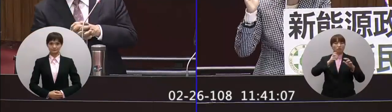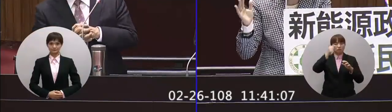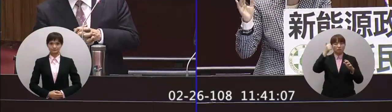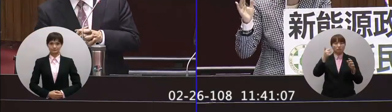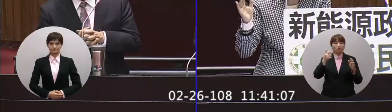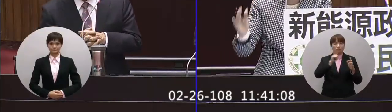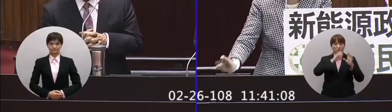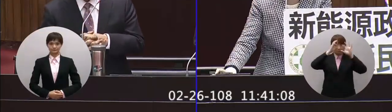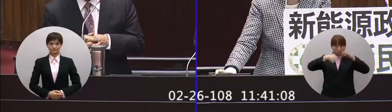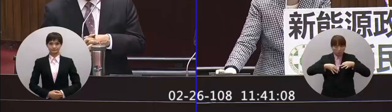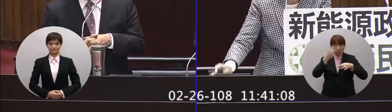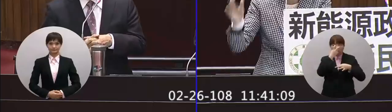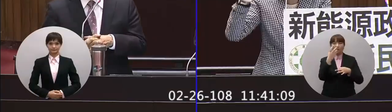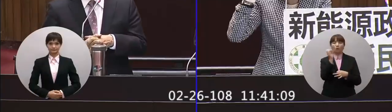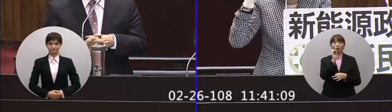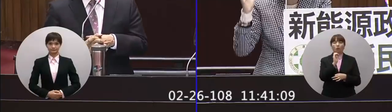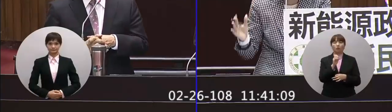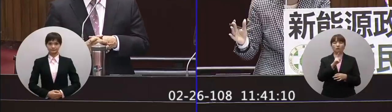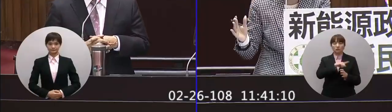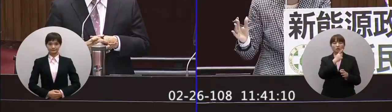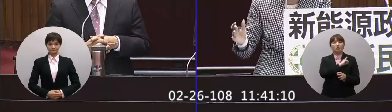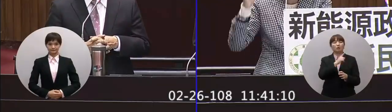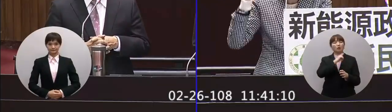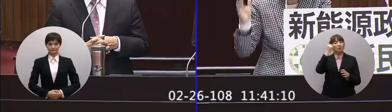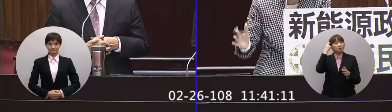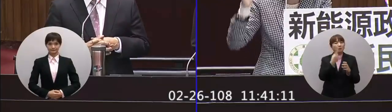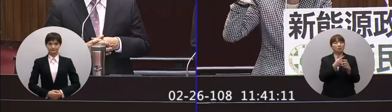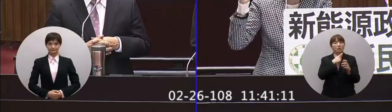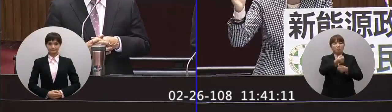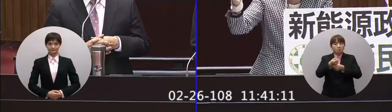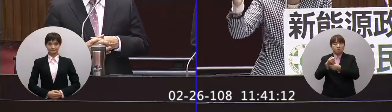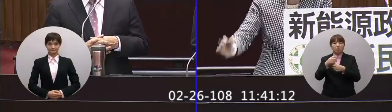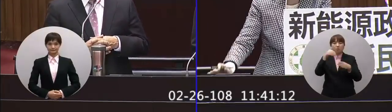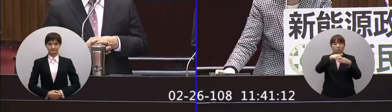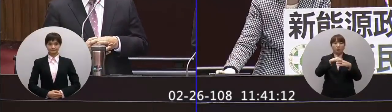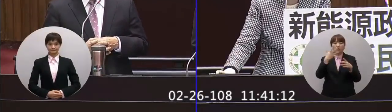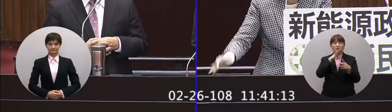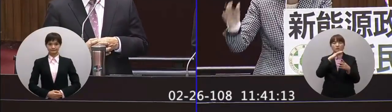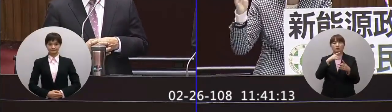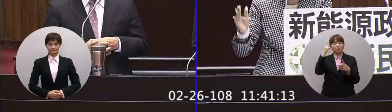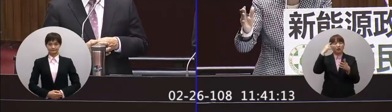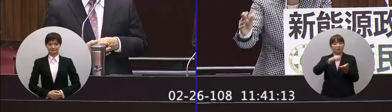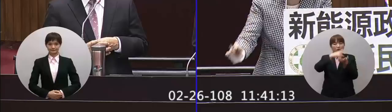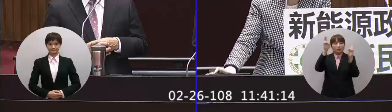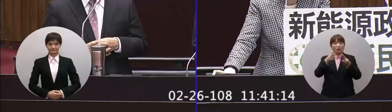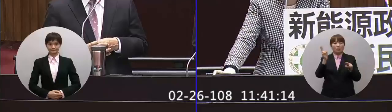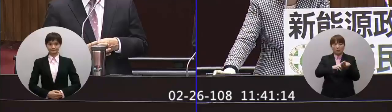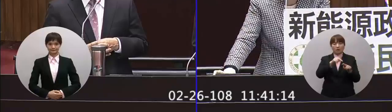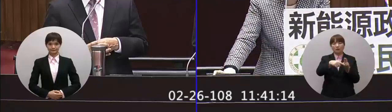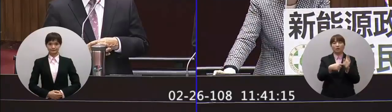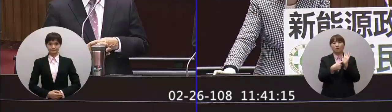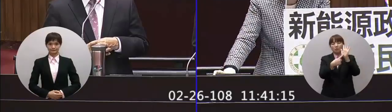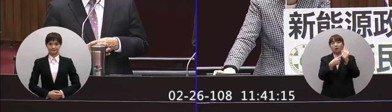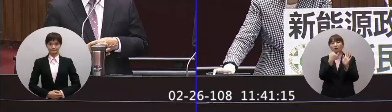一点反省能力都没有，只要自己的意识形态，紧紧拥抱反核的神主牌，就这样一路开下